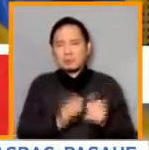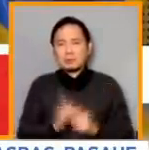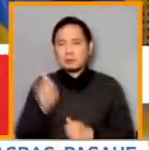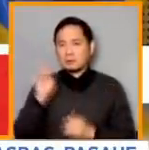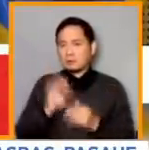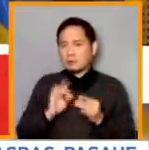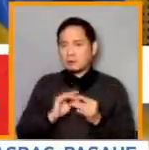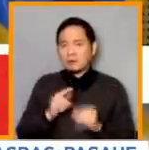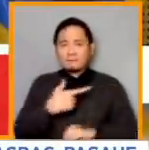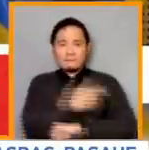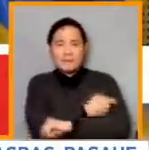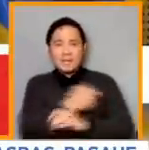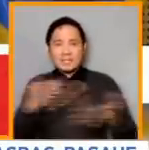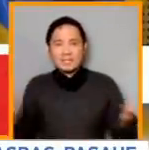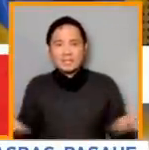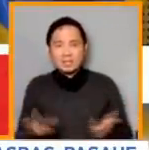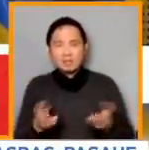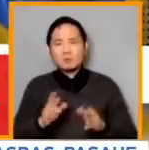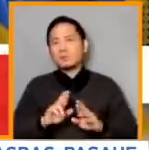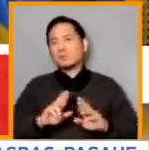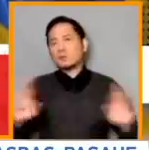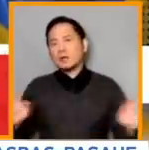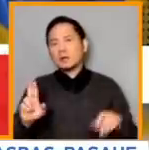be utilized